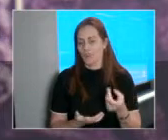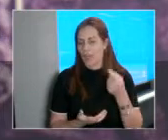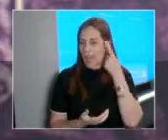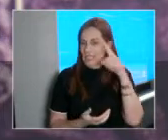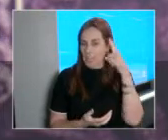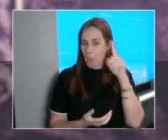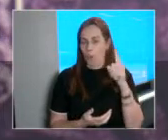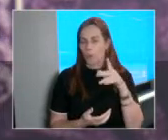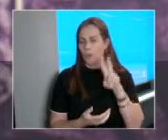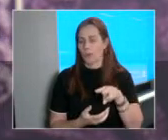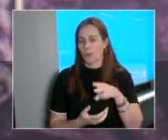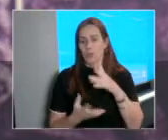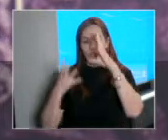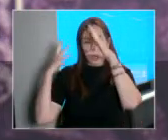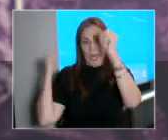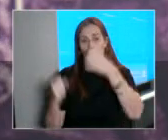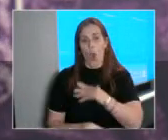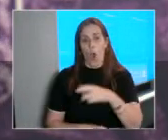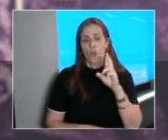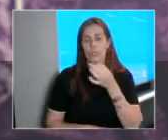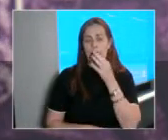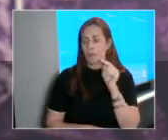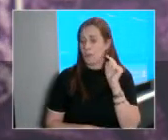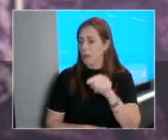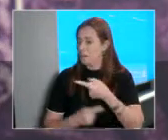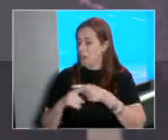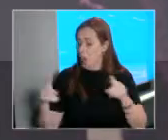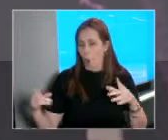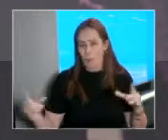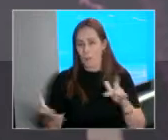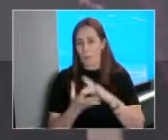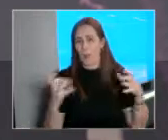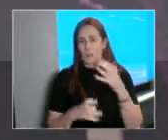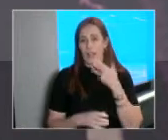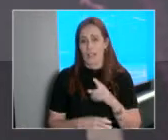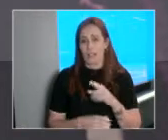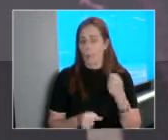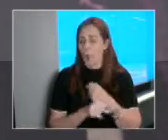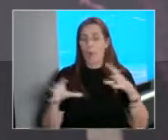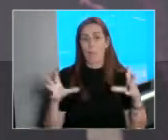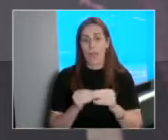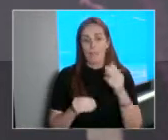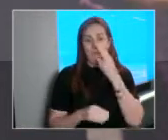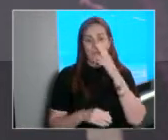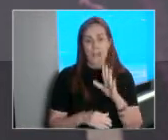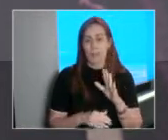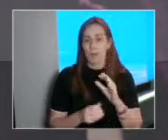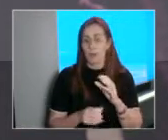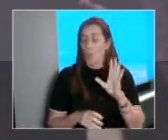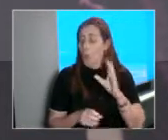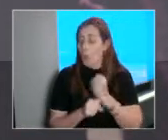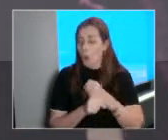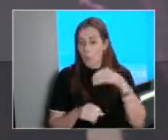היזמות. יש שגרירי רוטשילד, שזה חבר'ה צעירים שמגיעים מחלקים שונים של החברה הישראלית, ופועלים ביחד ומנסים, או פועלים